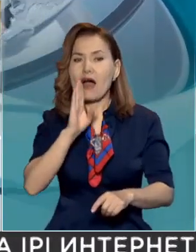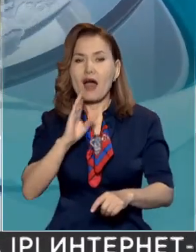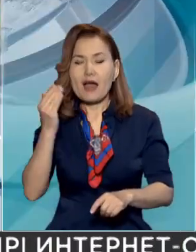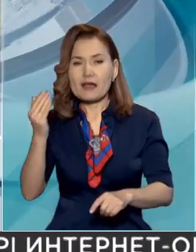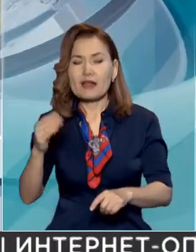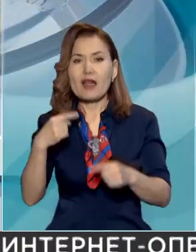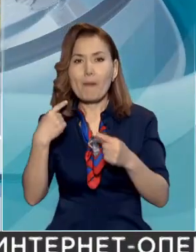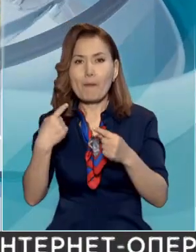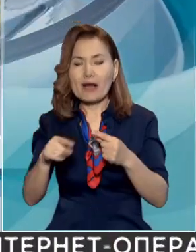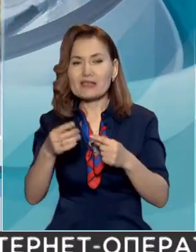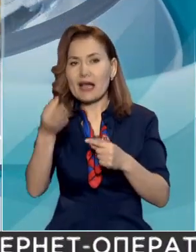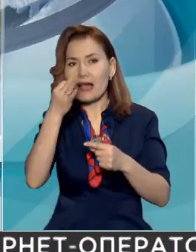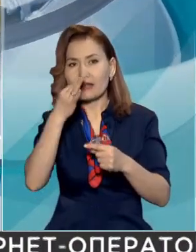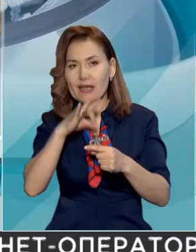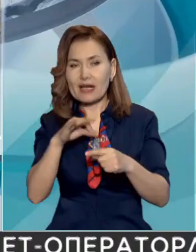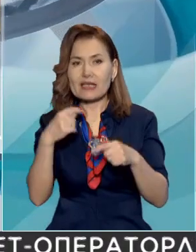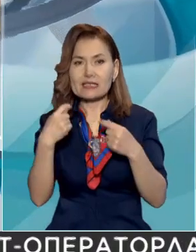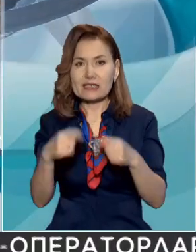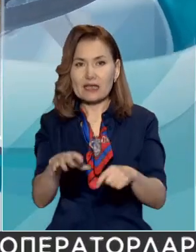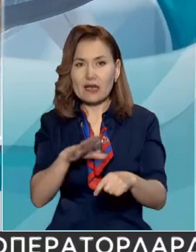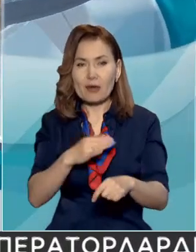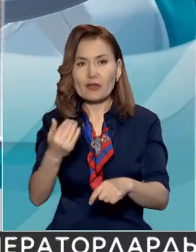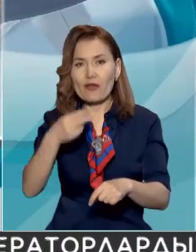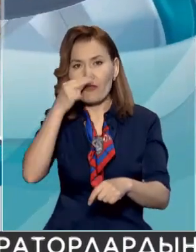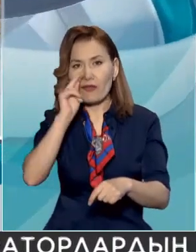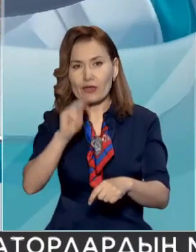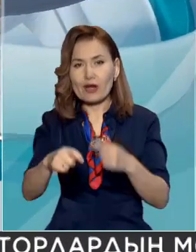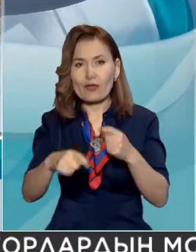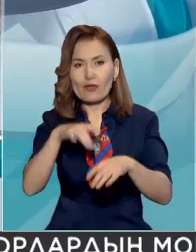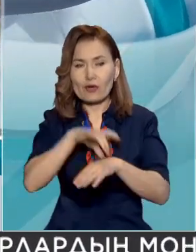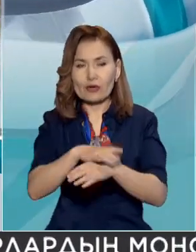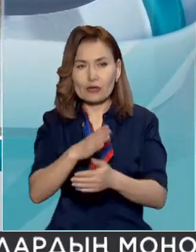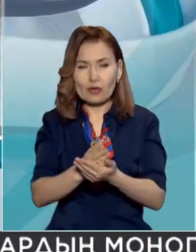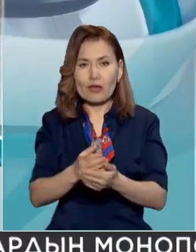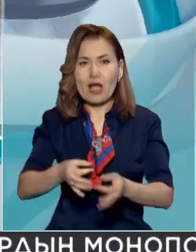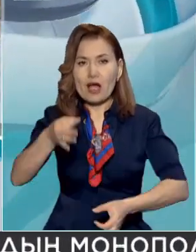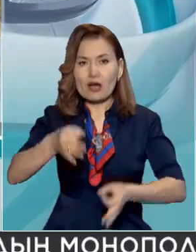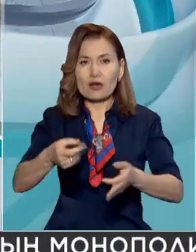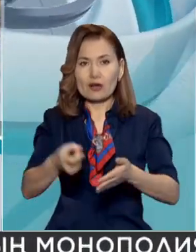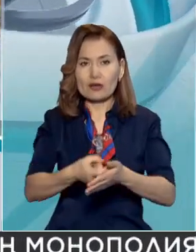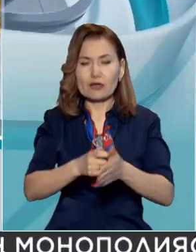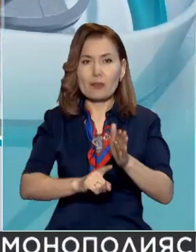кәсіби міндетіне салық қарағандығы үшін жауап береді. Аталған дерек бойынша қылмыстық іс қозғалды.